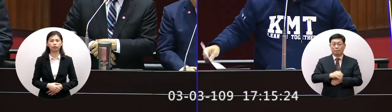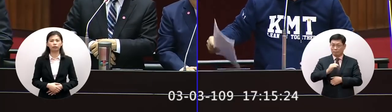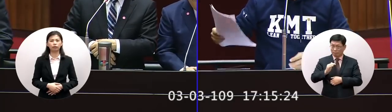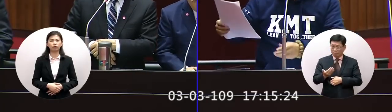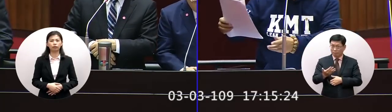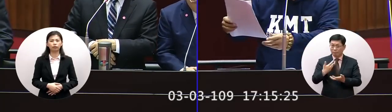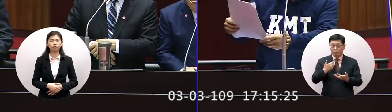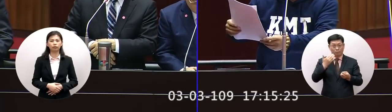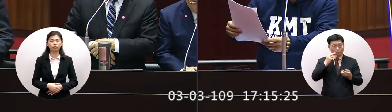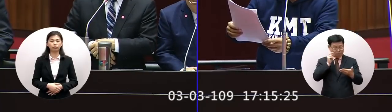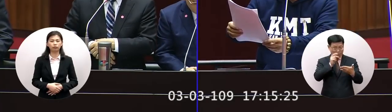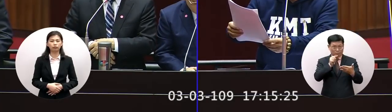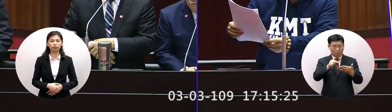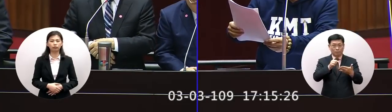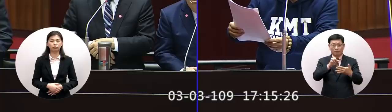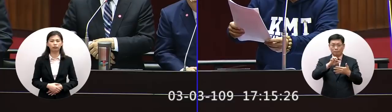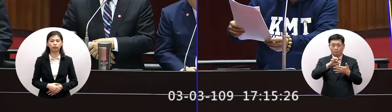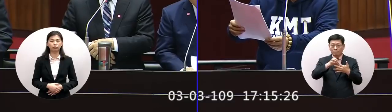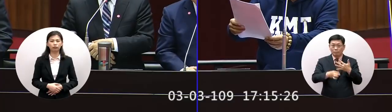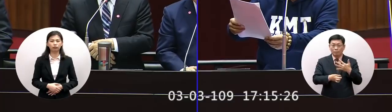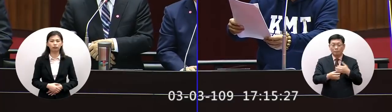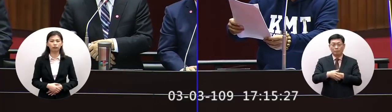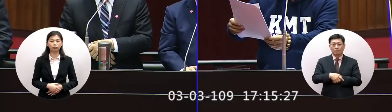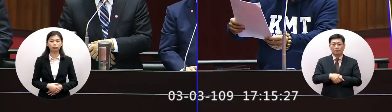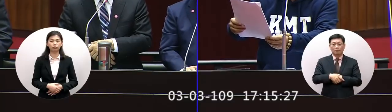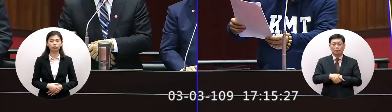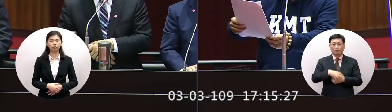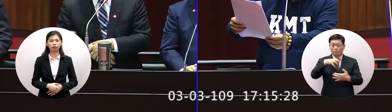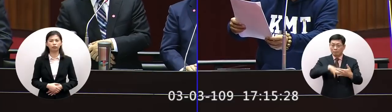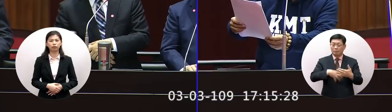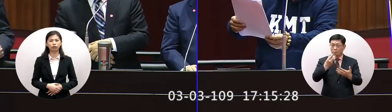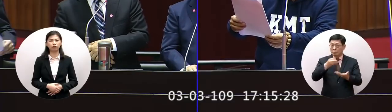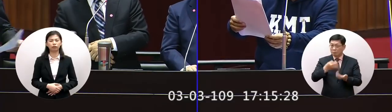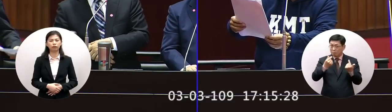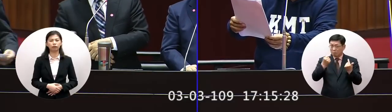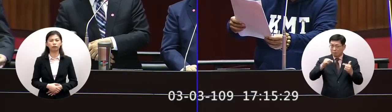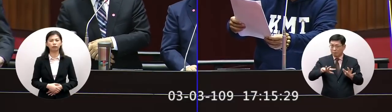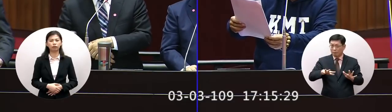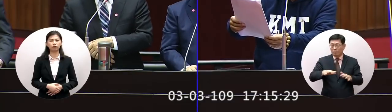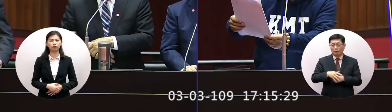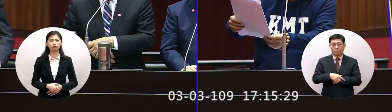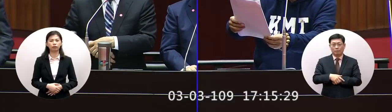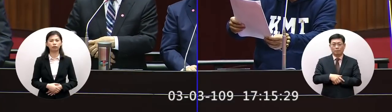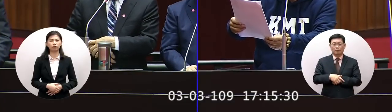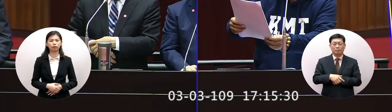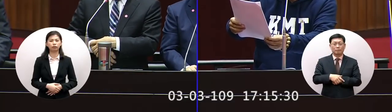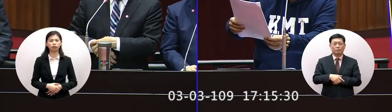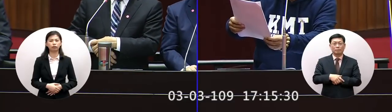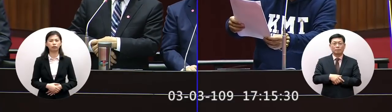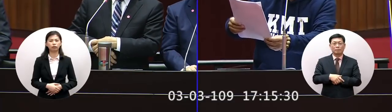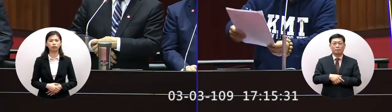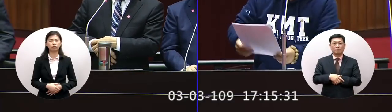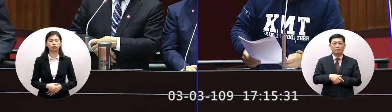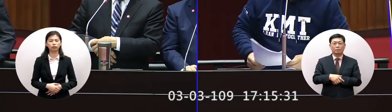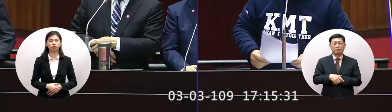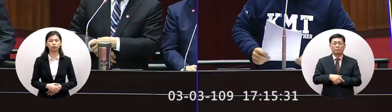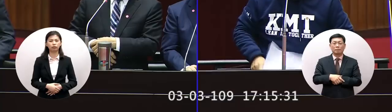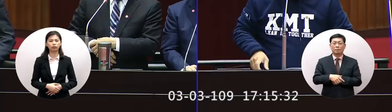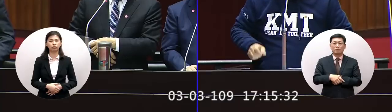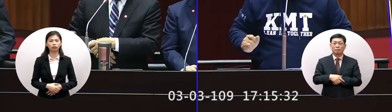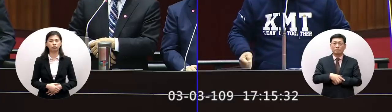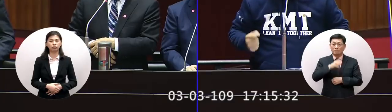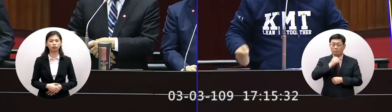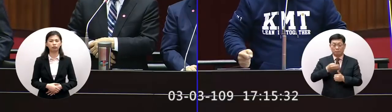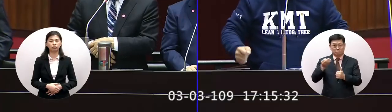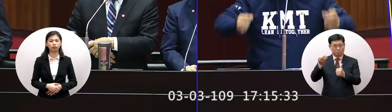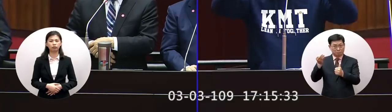是你若看 SARS 内头底，嘛无像讲恁今仔日的安尼，讲连